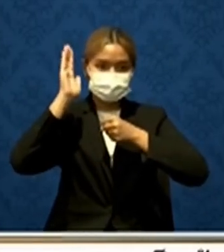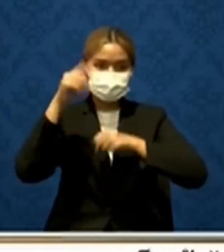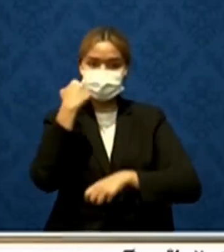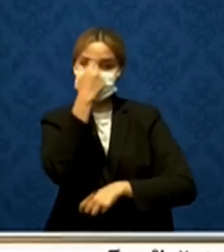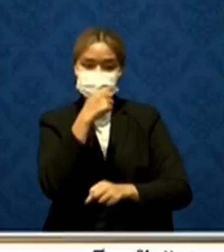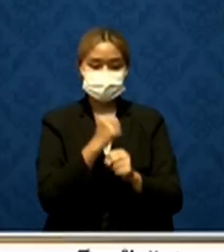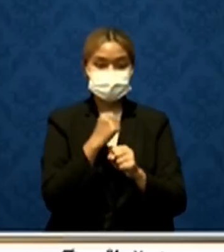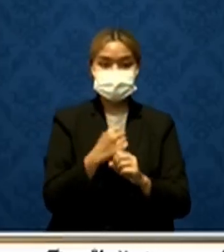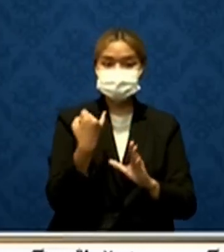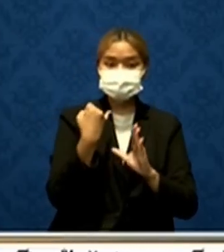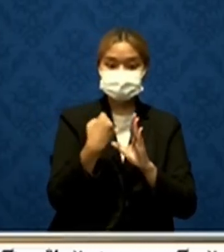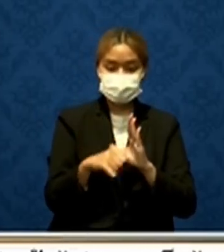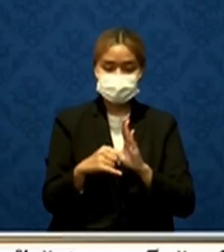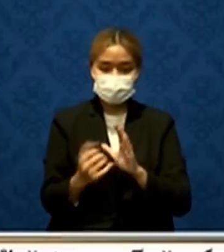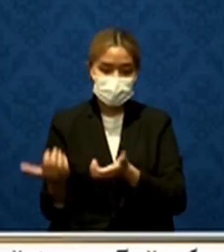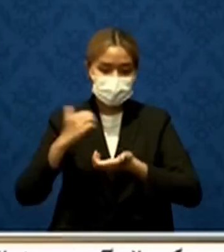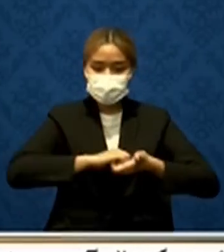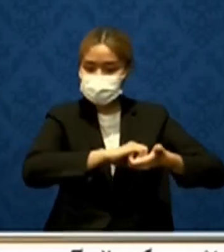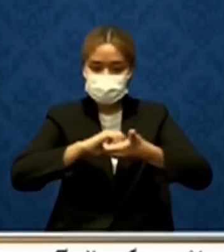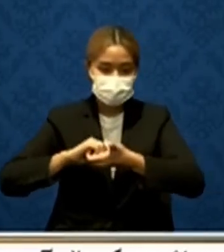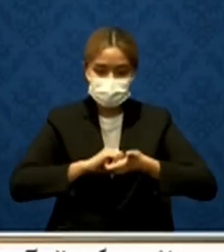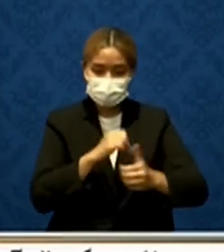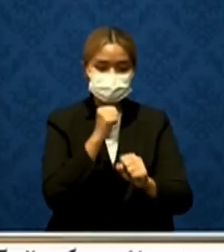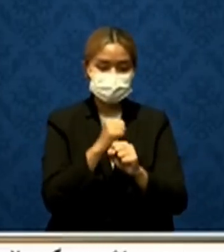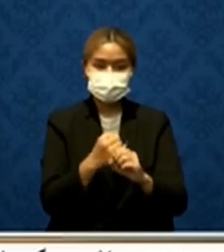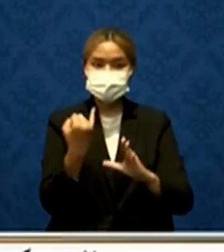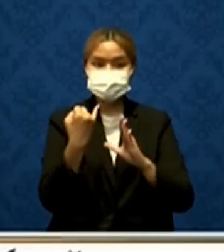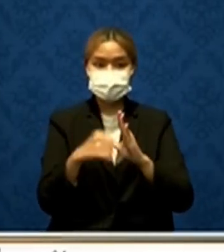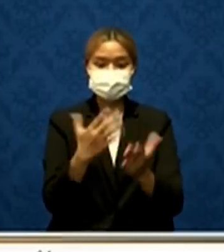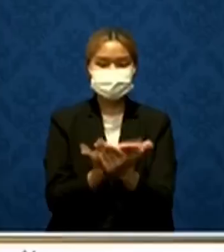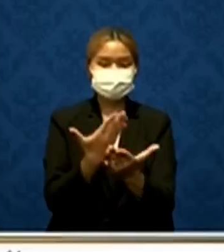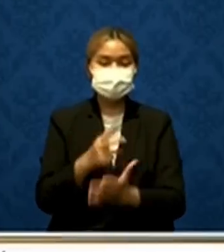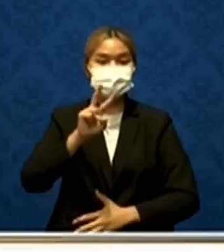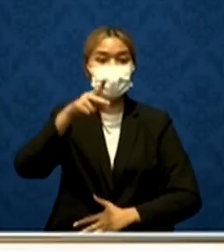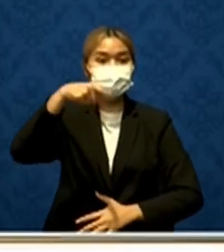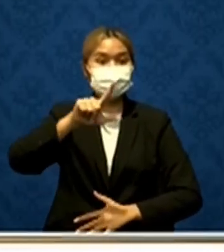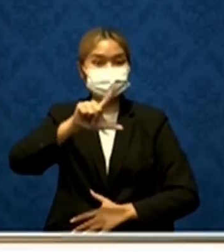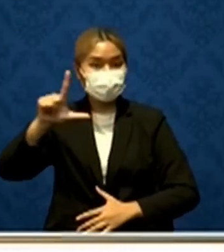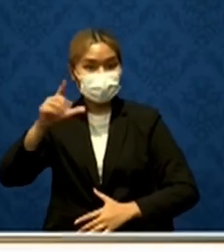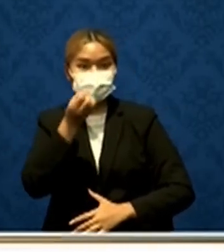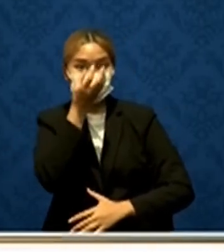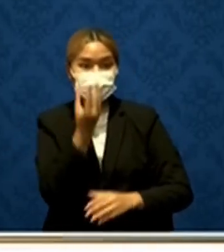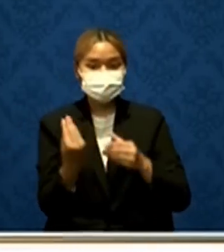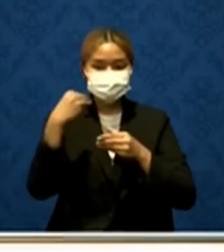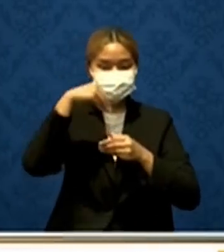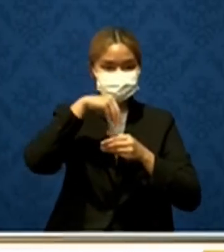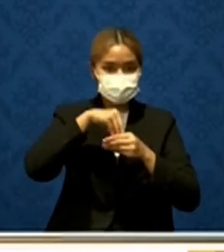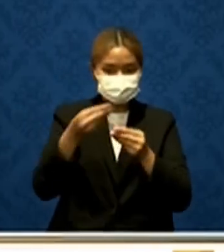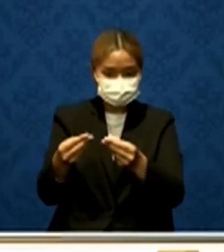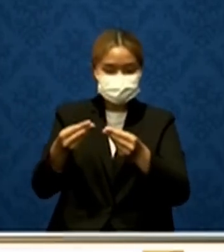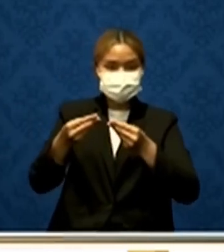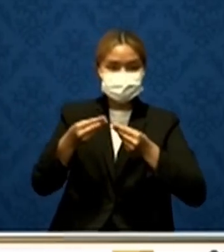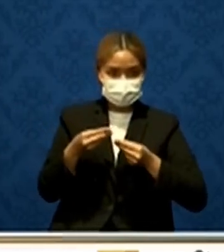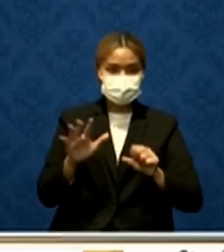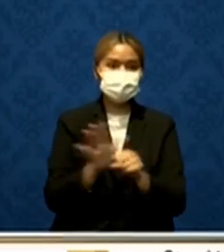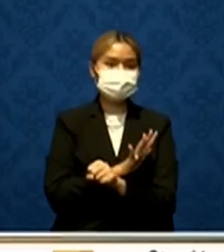เมื่อพบว่าใครเกี่ยวข้องให้นำเงินสองพันล้านบวกดอกเบี้ยมาชดใช้ค่าเสีย